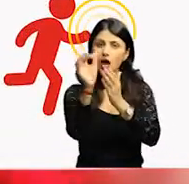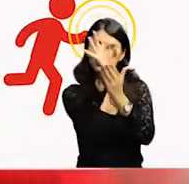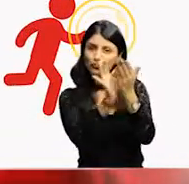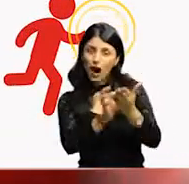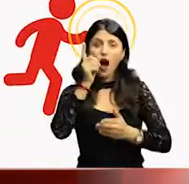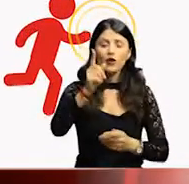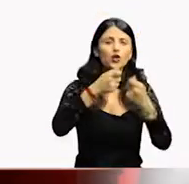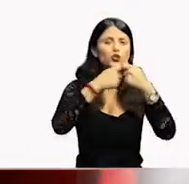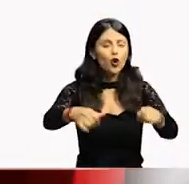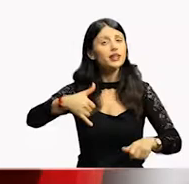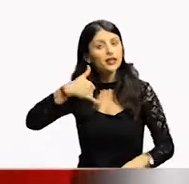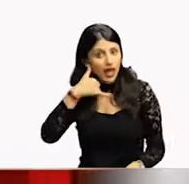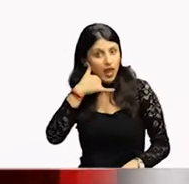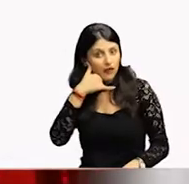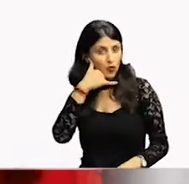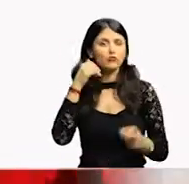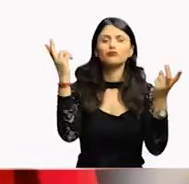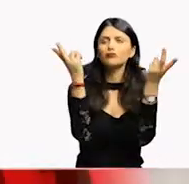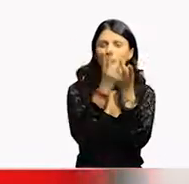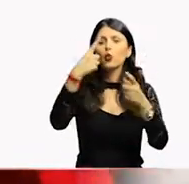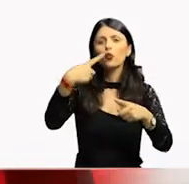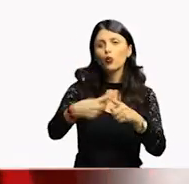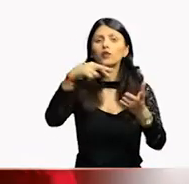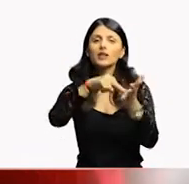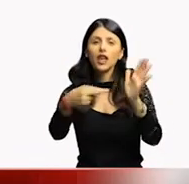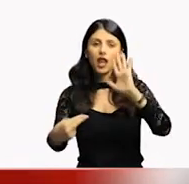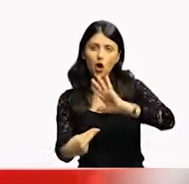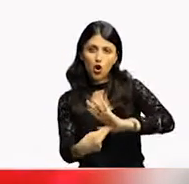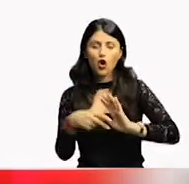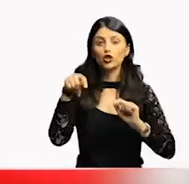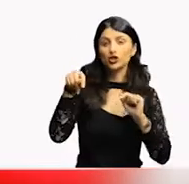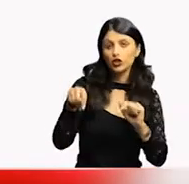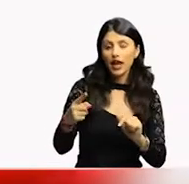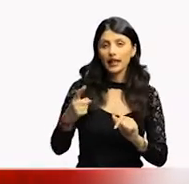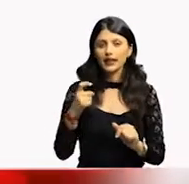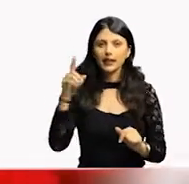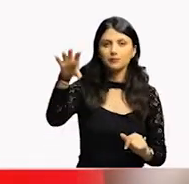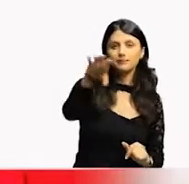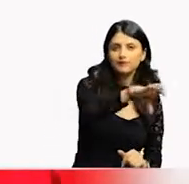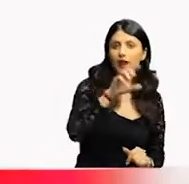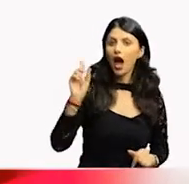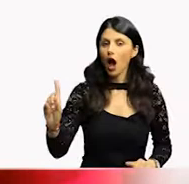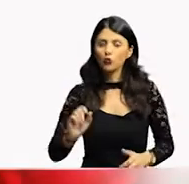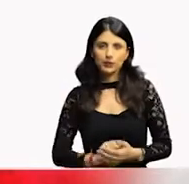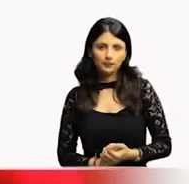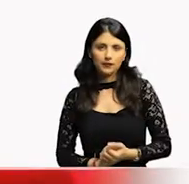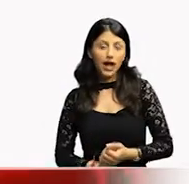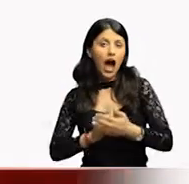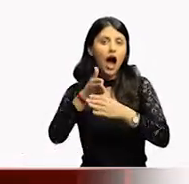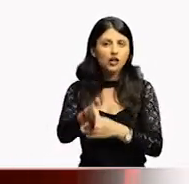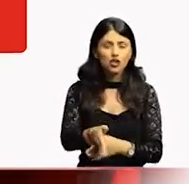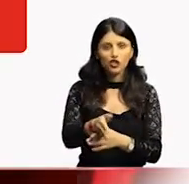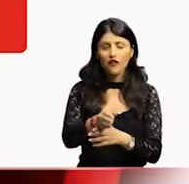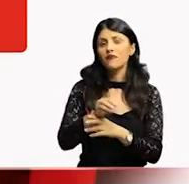RoAlert. Exercițiul are scopul de a examina funcționarea sistemului prin transmiterea unor mesaje test către telefoanele mobile aflate în